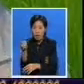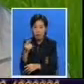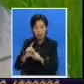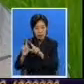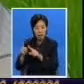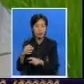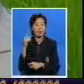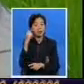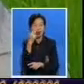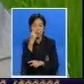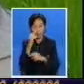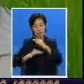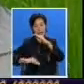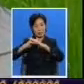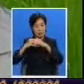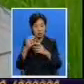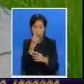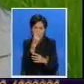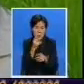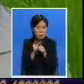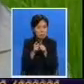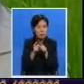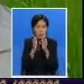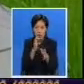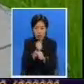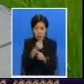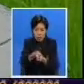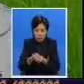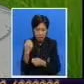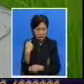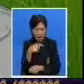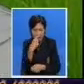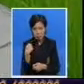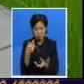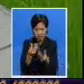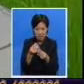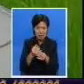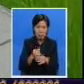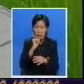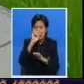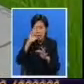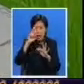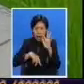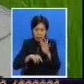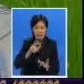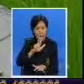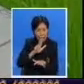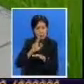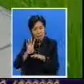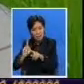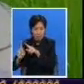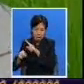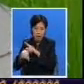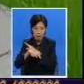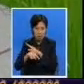รายย่อย ครับ นะครับเพราะรายย่อยเขาอาจจะไม่ถึงเพดานอยู่แล้วแต่เขาบอกว่าที่เขามี3ไร่4ไร่10ไร่อะไรก็แล้วแต่เนี่ยนะครับไปบอกเขาว่าเขาได้เท่านี้